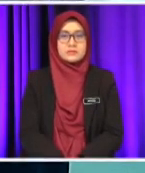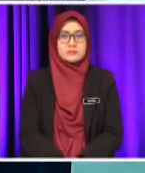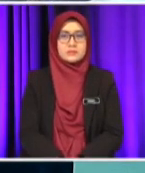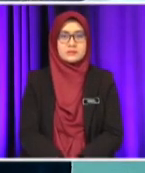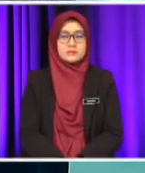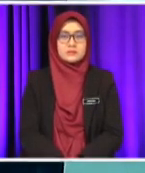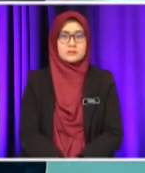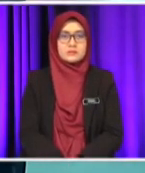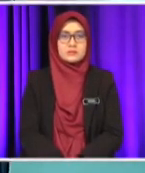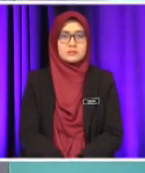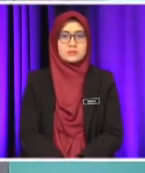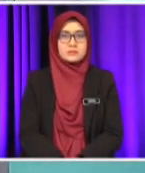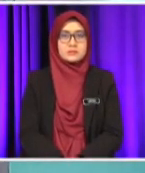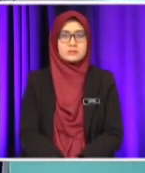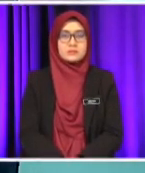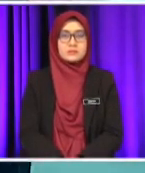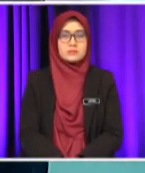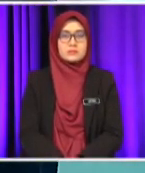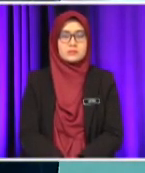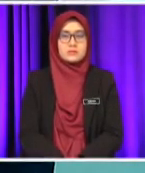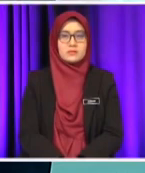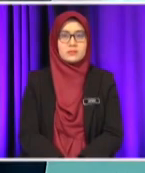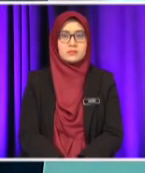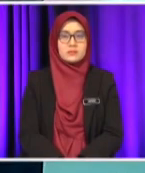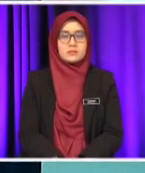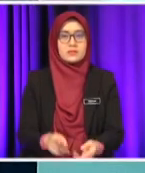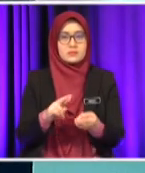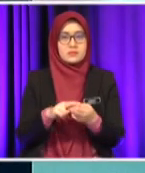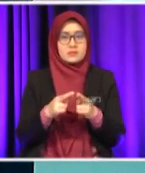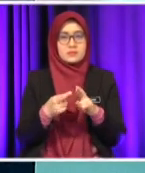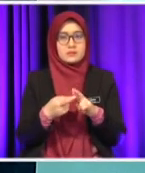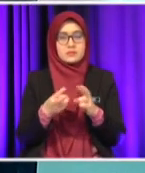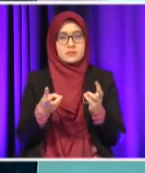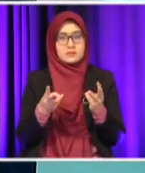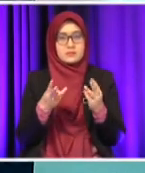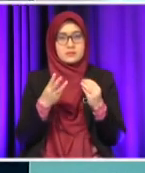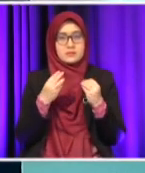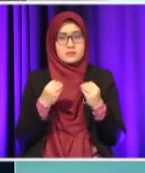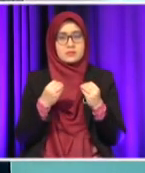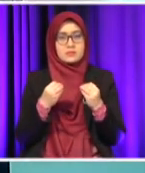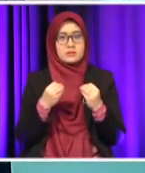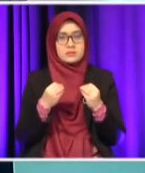rekan Anda bercadang untuk melakukan kerja menanam tumbuhan